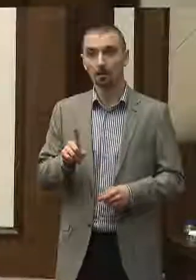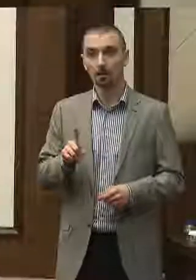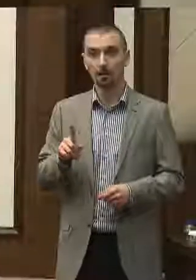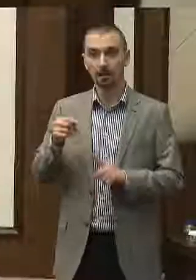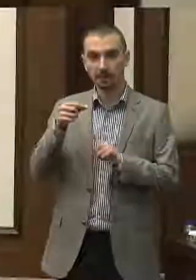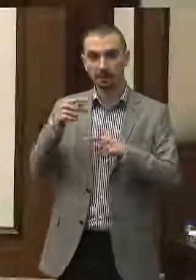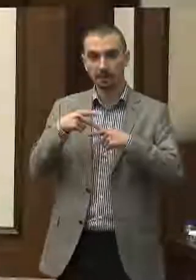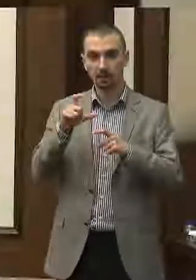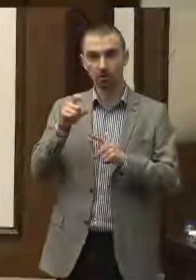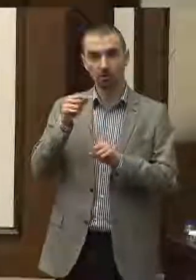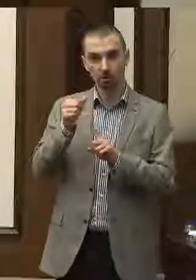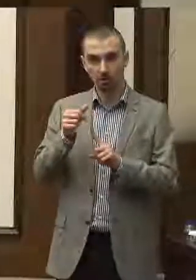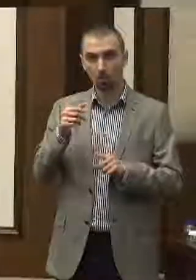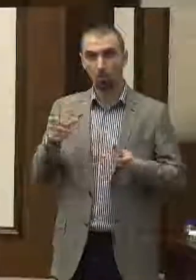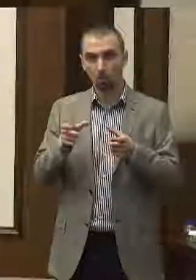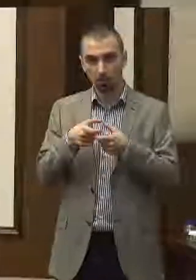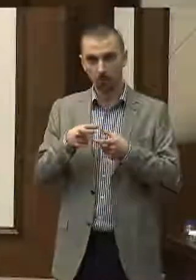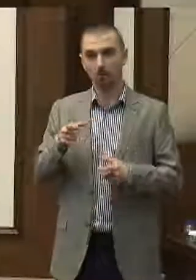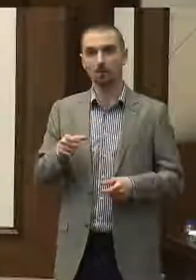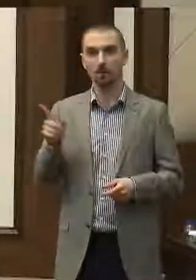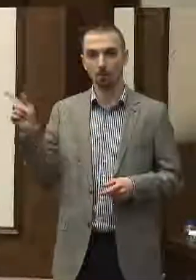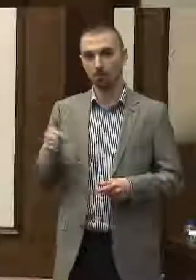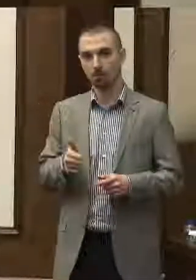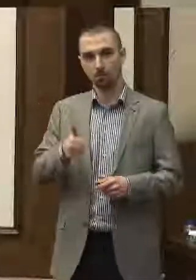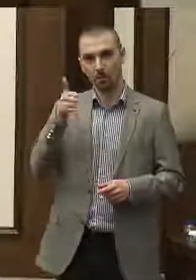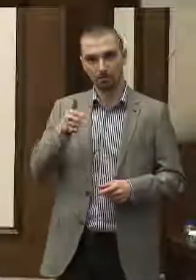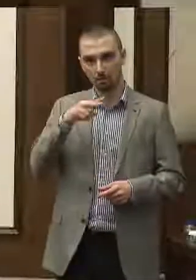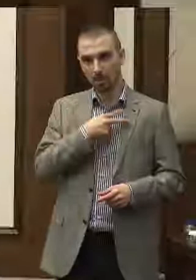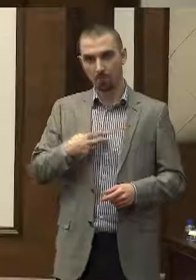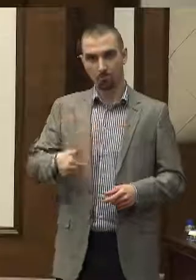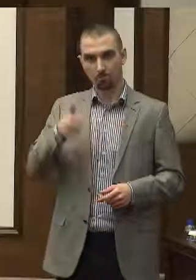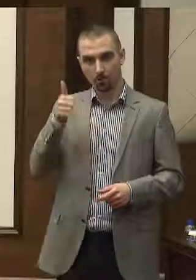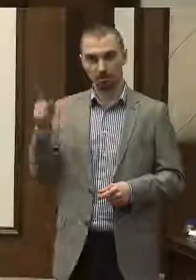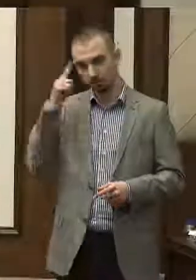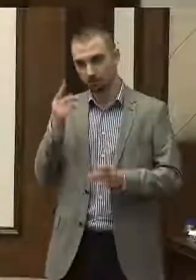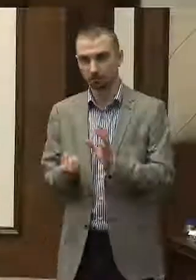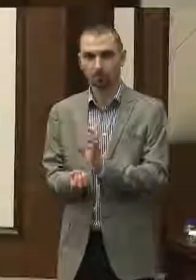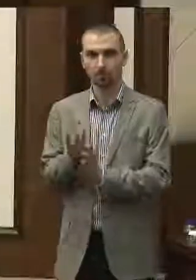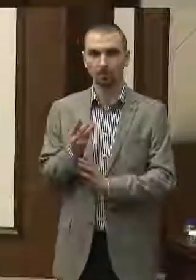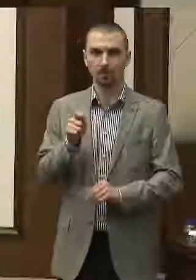grubunu Sayın Doktor Başkanım Hasan Akgün kurmuştur.